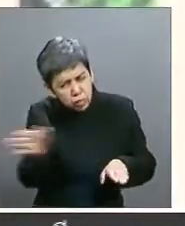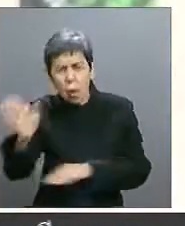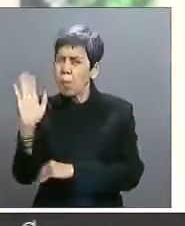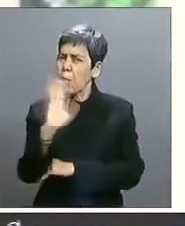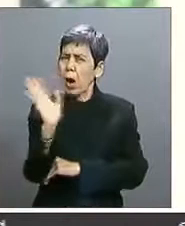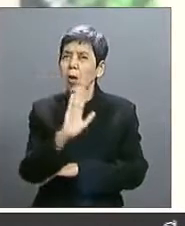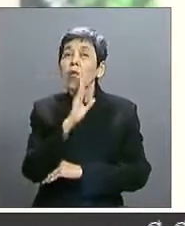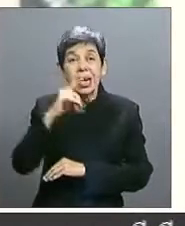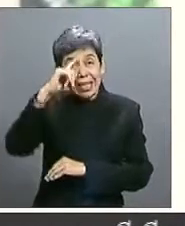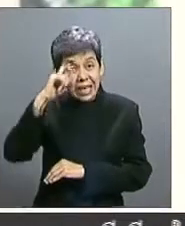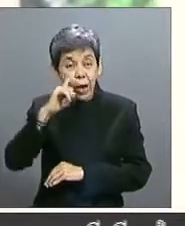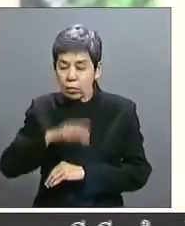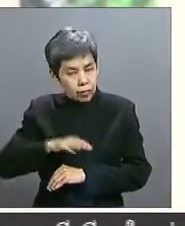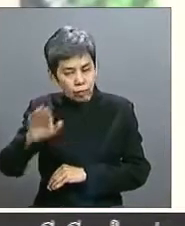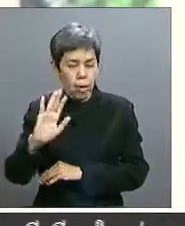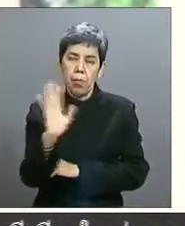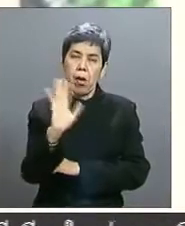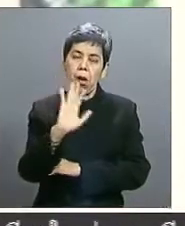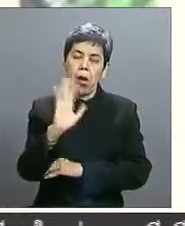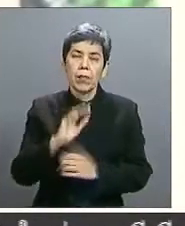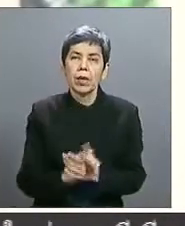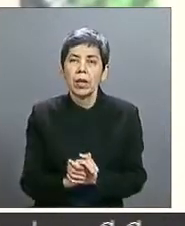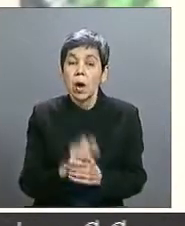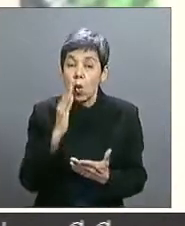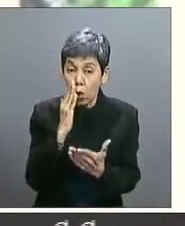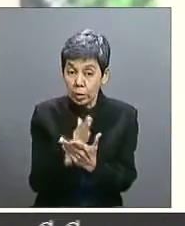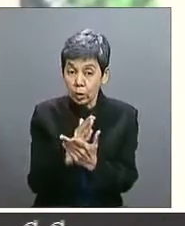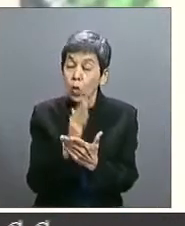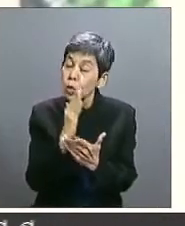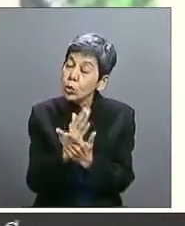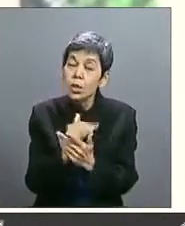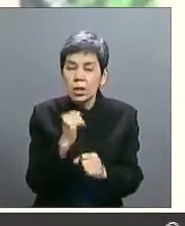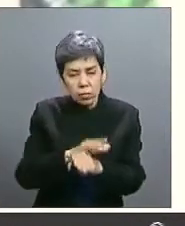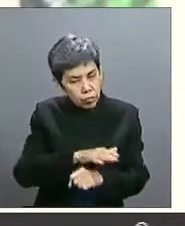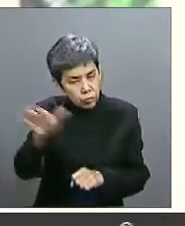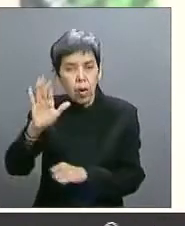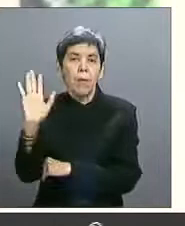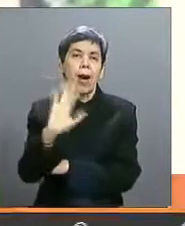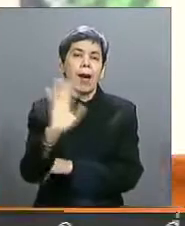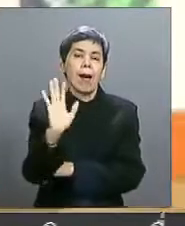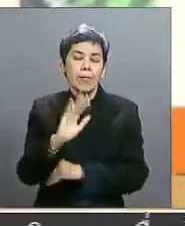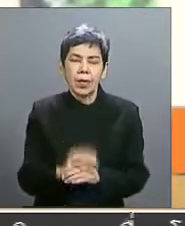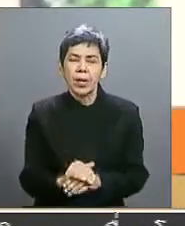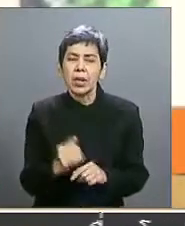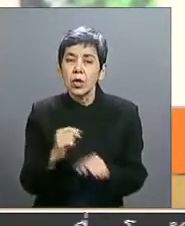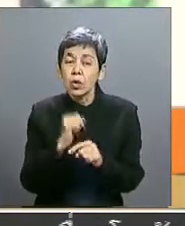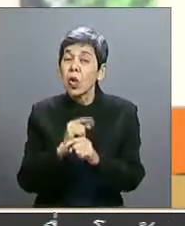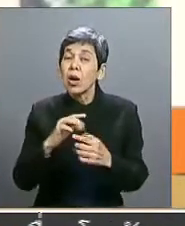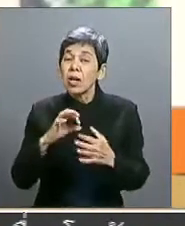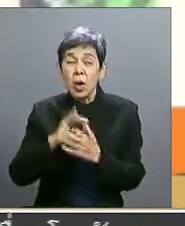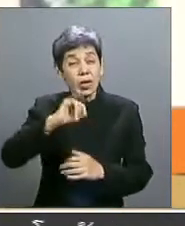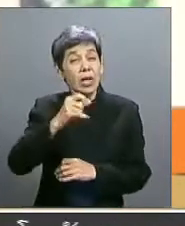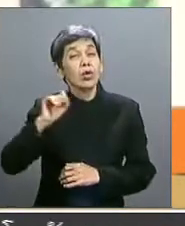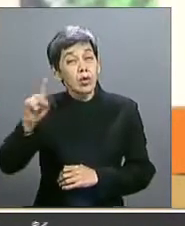าเป็นวันเสาร์อาทิตย์เนี่ยคือจะห้ามขึ้นโดยเด็ดขาดนะครับแล้วก็วันหยุดนักขัตฤกษ์ก็ห้ามขึ้นเหมือนกันนะครับส่วนใหญ่วันปกติจันทร์ถึงศุ